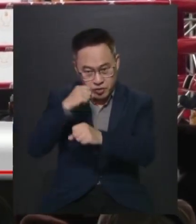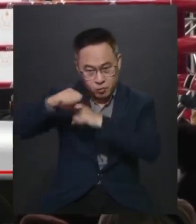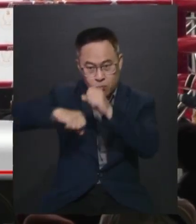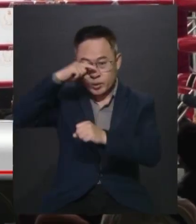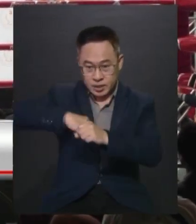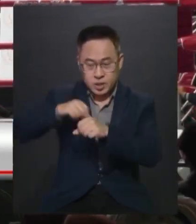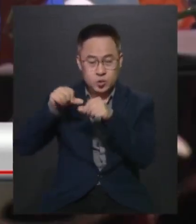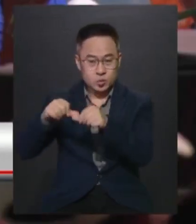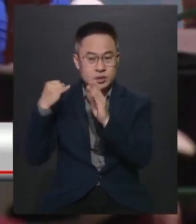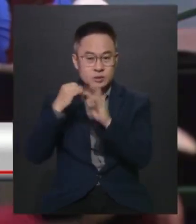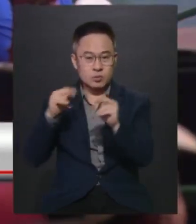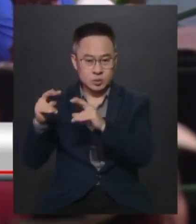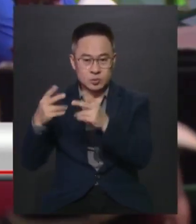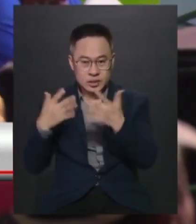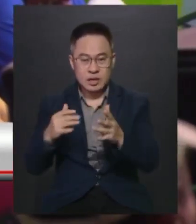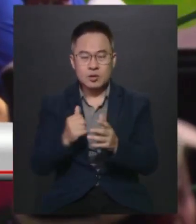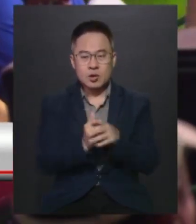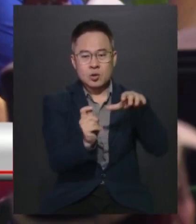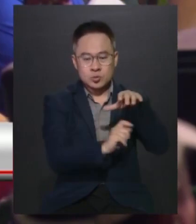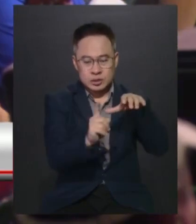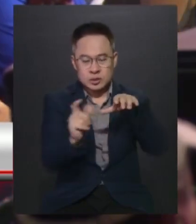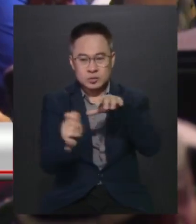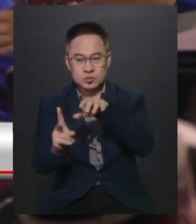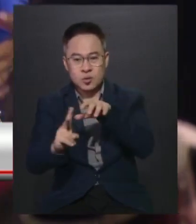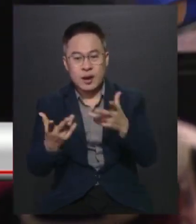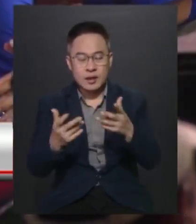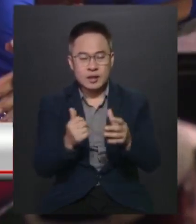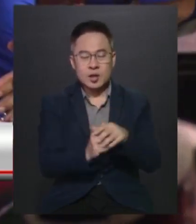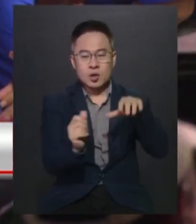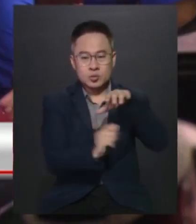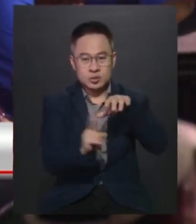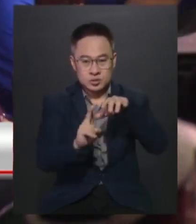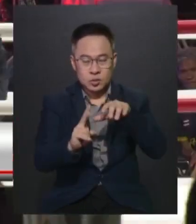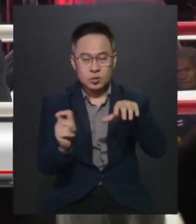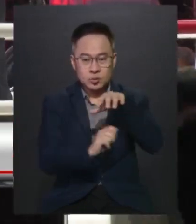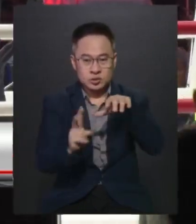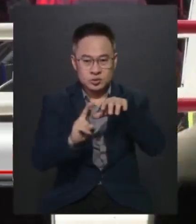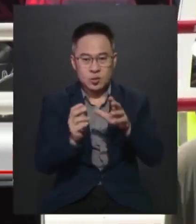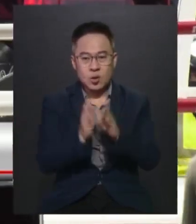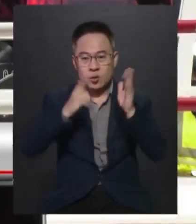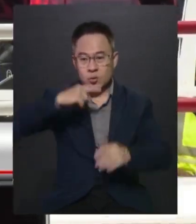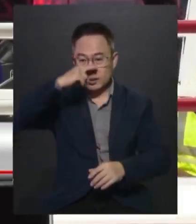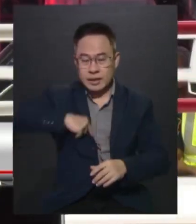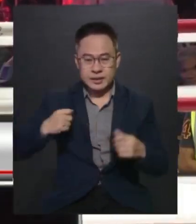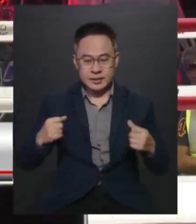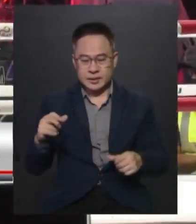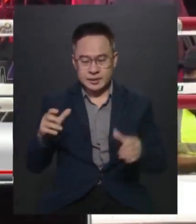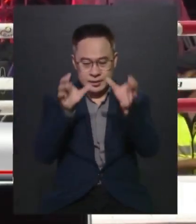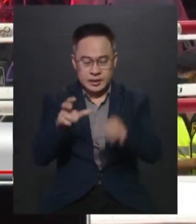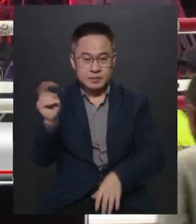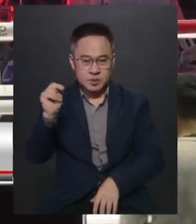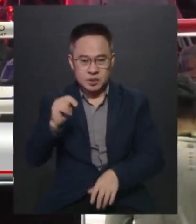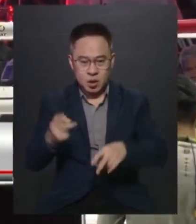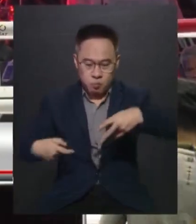ซึ่งปรากฏว่าในยกที่2ครับตะเภาแก้วเนี่ยใช้ท่าตัวเองถนัดอย่างการตีเข่าวงในครับใส่อเล็กซ์สิ